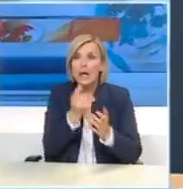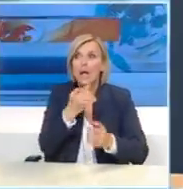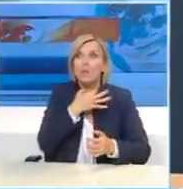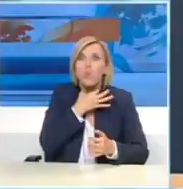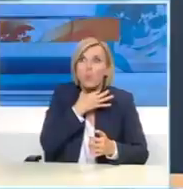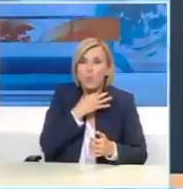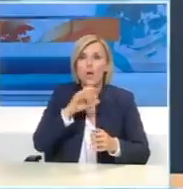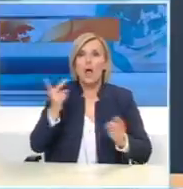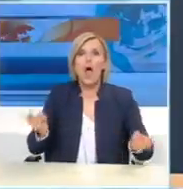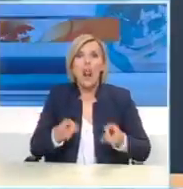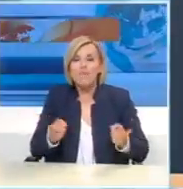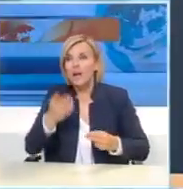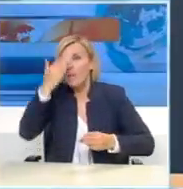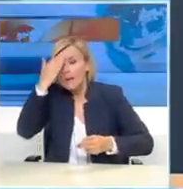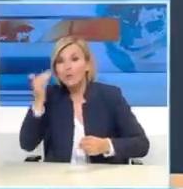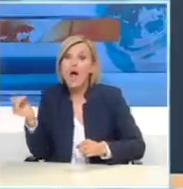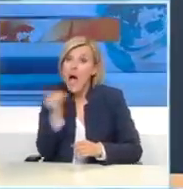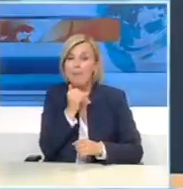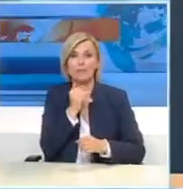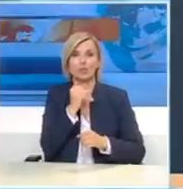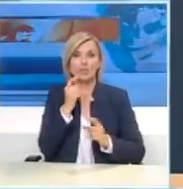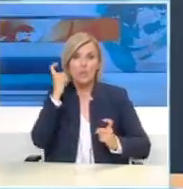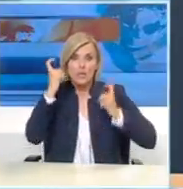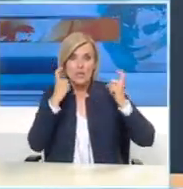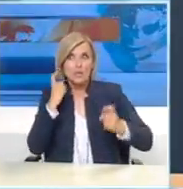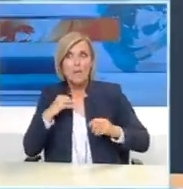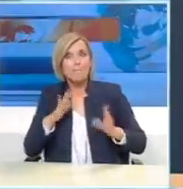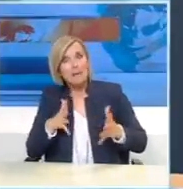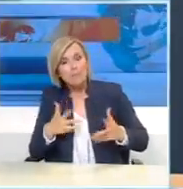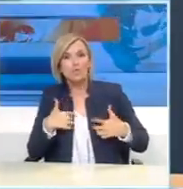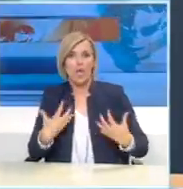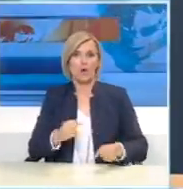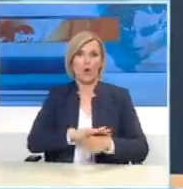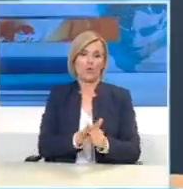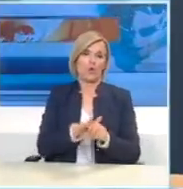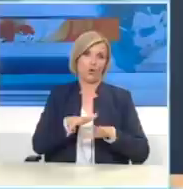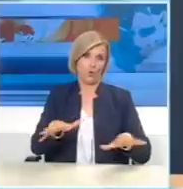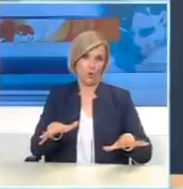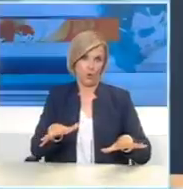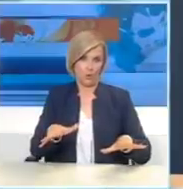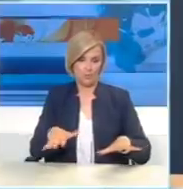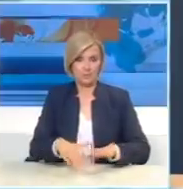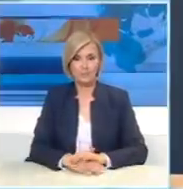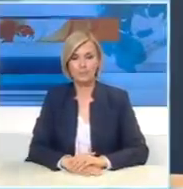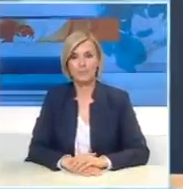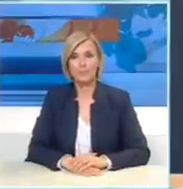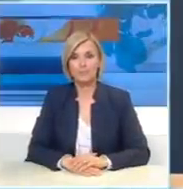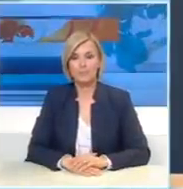παρακολούθηση και εργαστριακό έλεγχο. Τώρα θα διευρυνθούν και τα κριτήρια εργαστριακού έλεγχου για ανθρώπους που έχουν συμπτώματα. Και